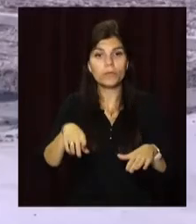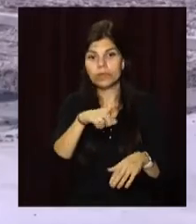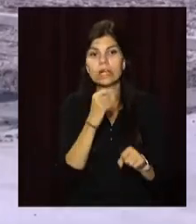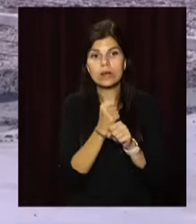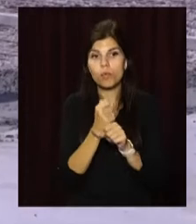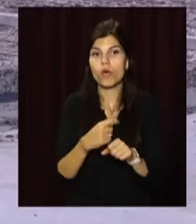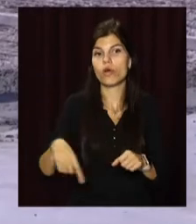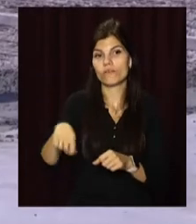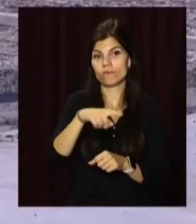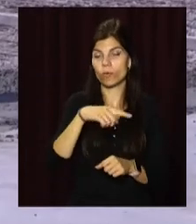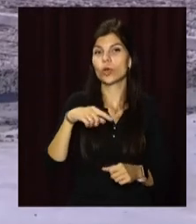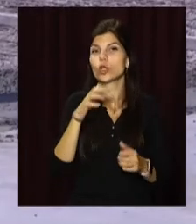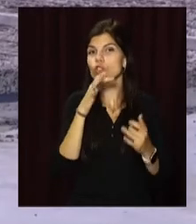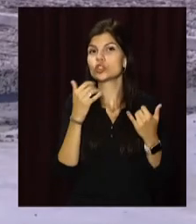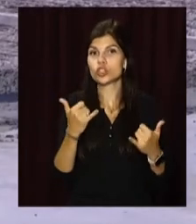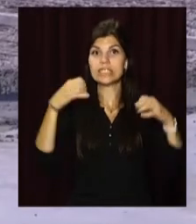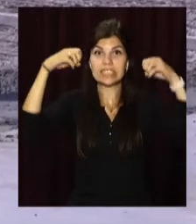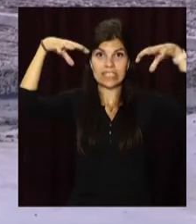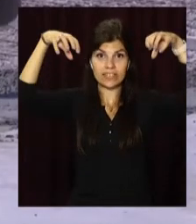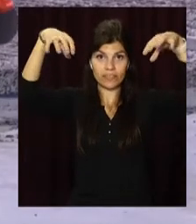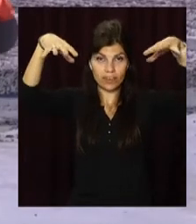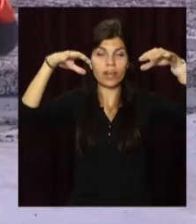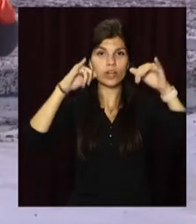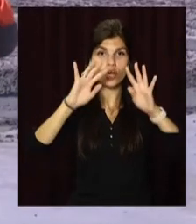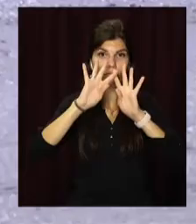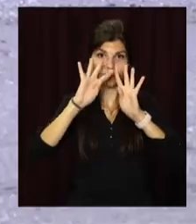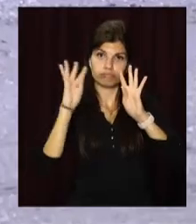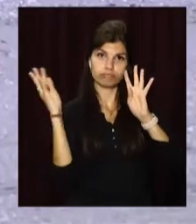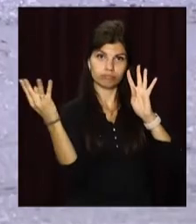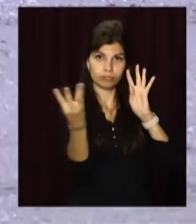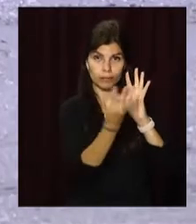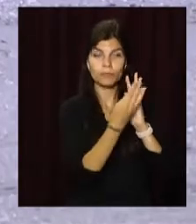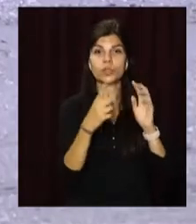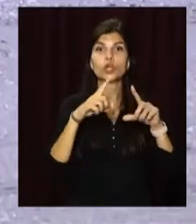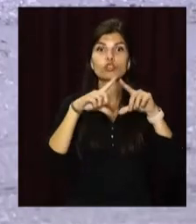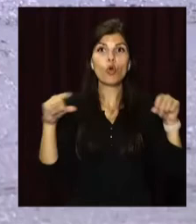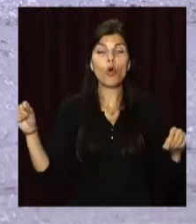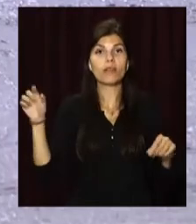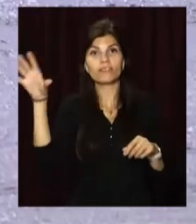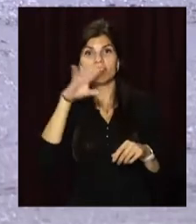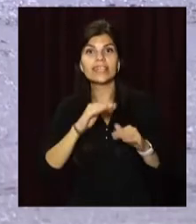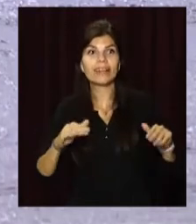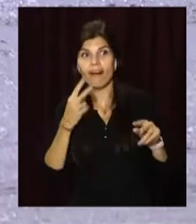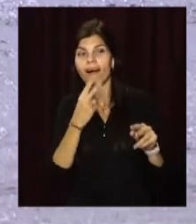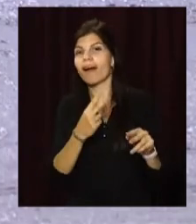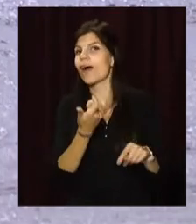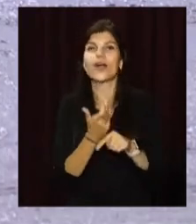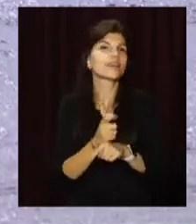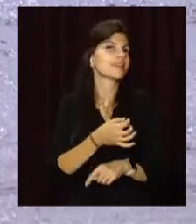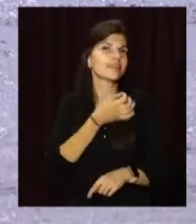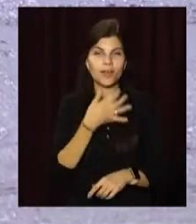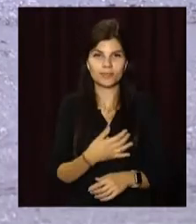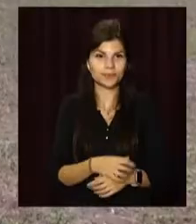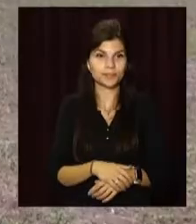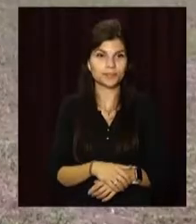зроблять навколо нового стадіону сучасне освітлення та огородять кожну спортивну зону. Школярі від таких перспектив у захваті. Займаюся